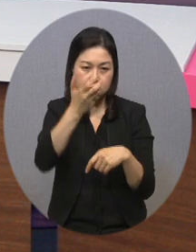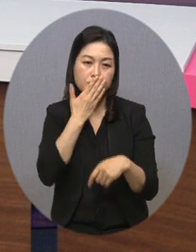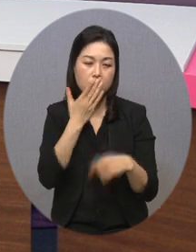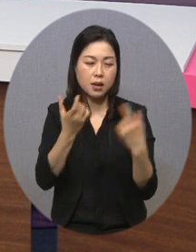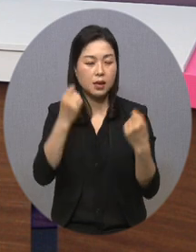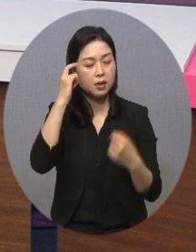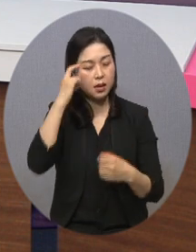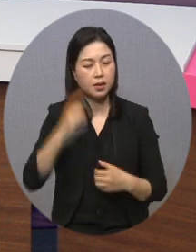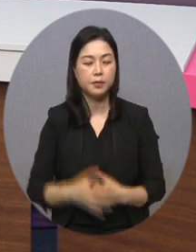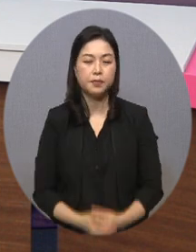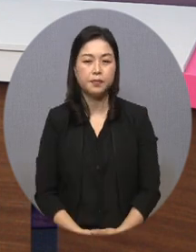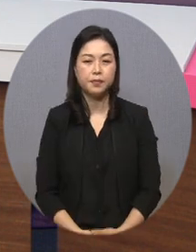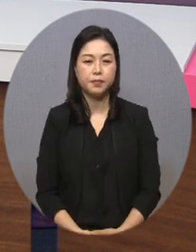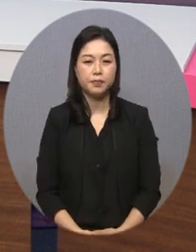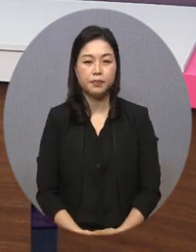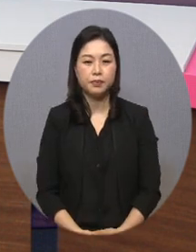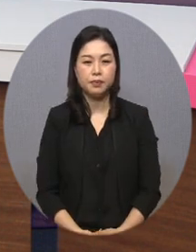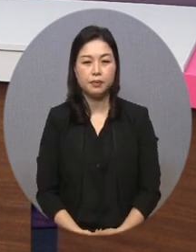보여지고 있습니다.